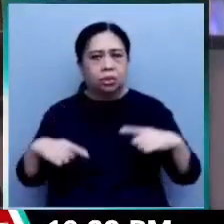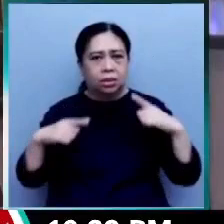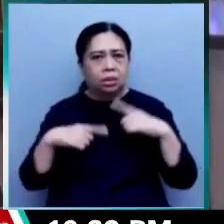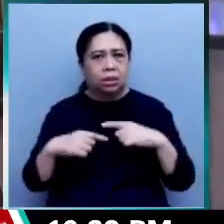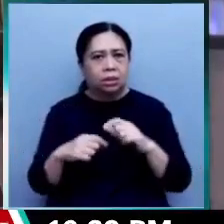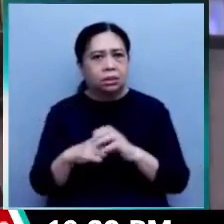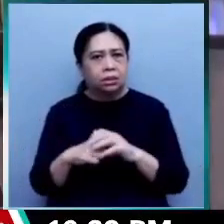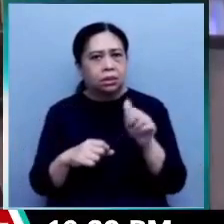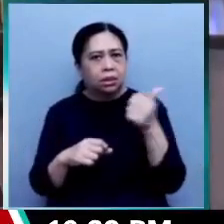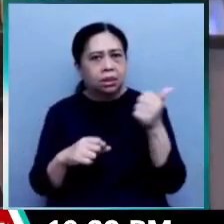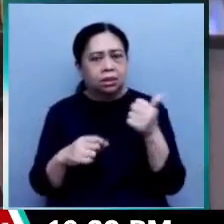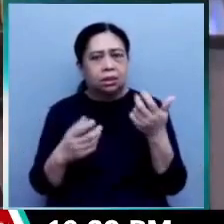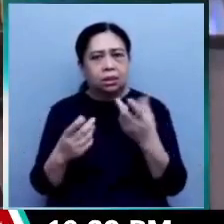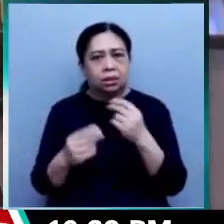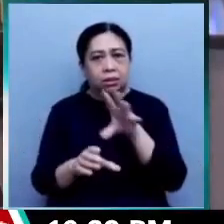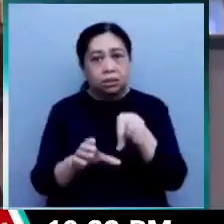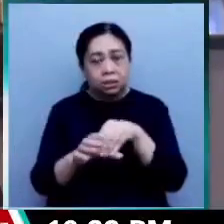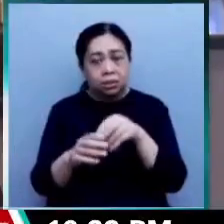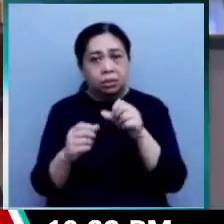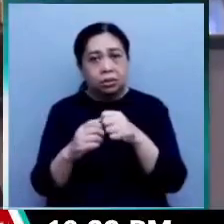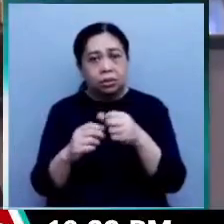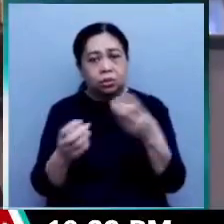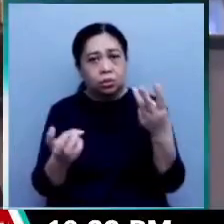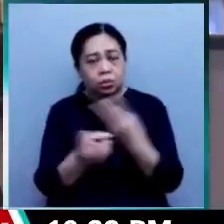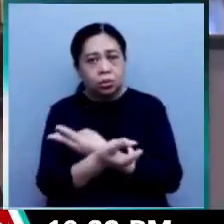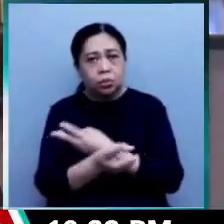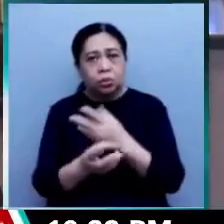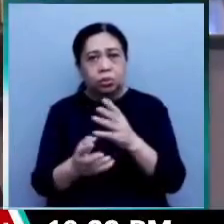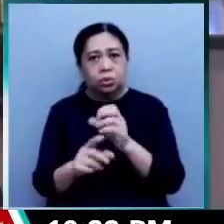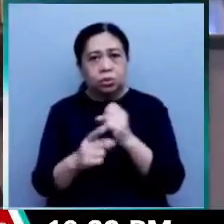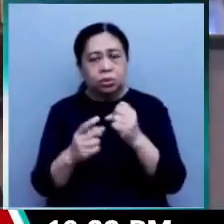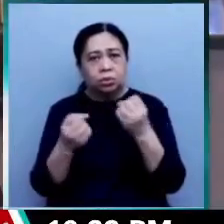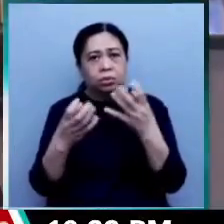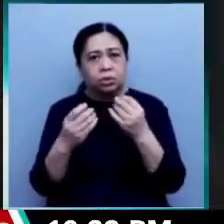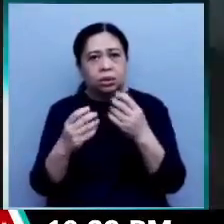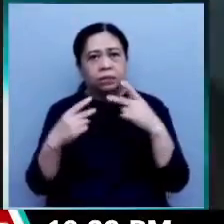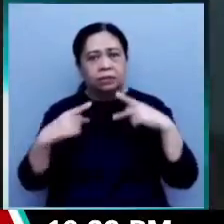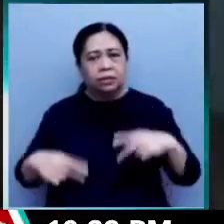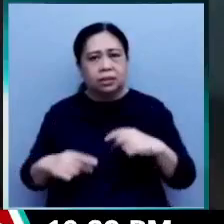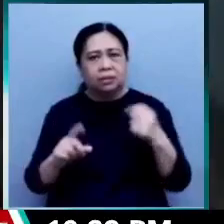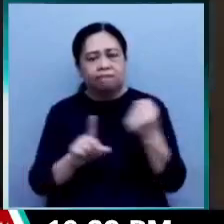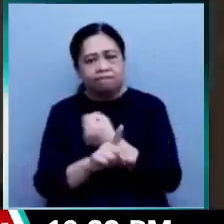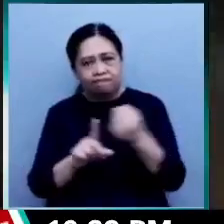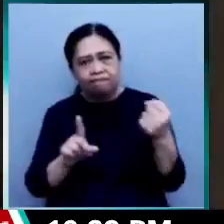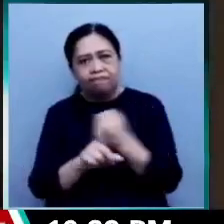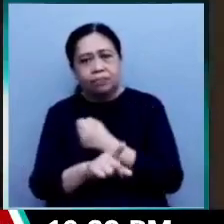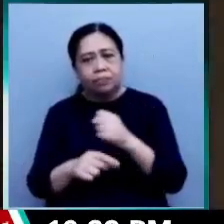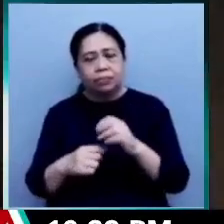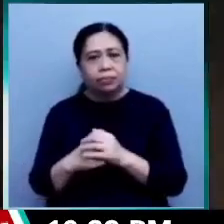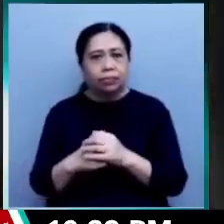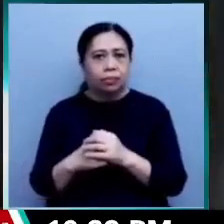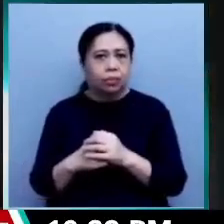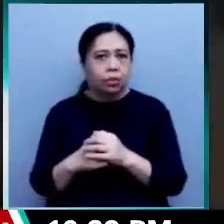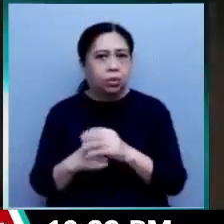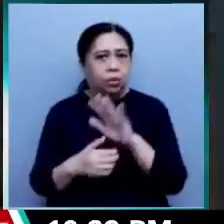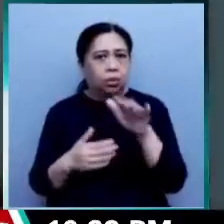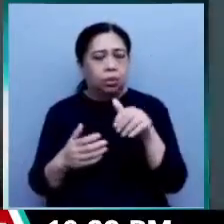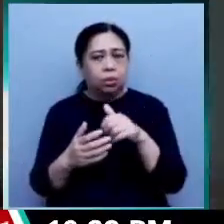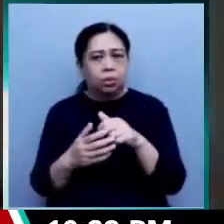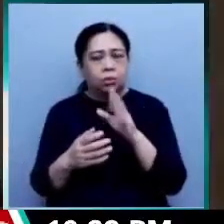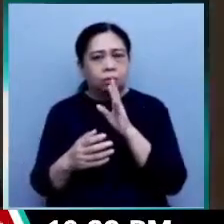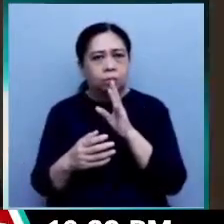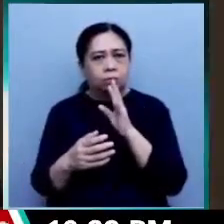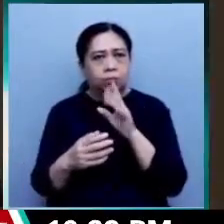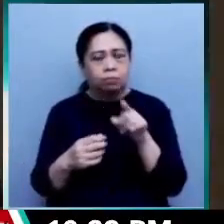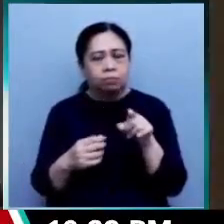conditions contributory to death is multiple physical injuries sa lahat ng tao Labis ang